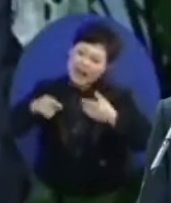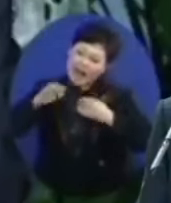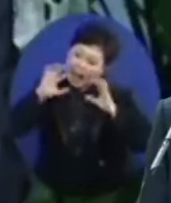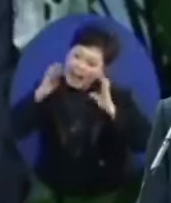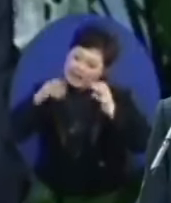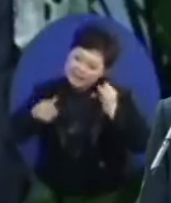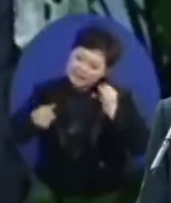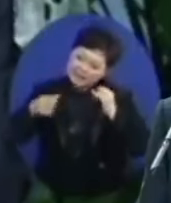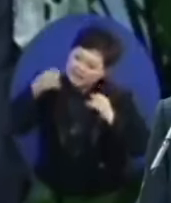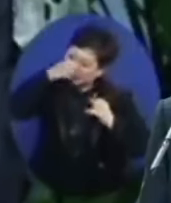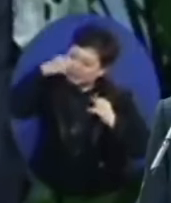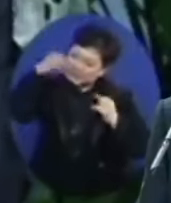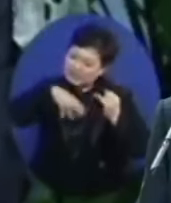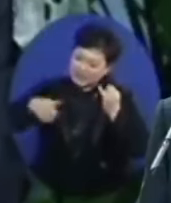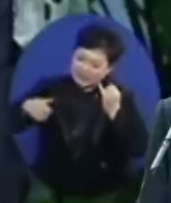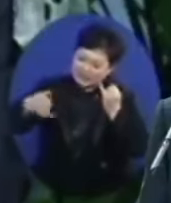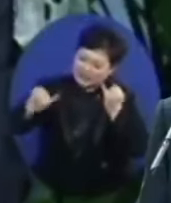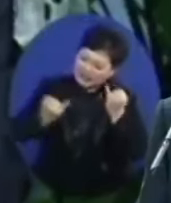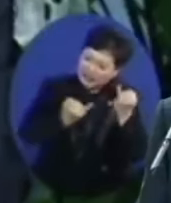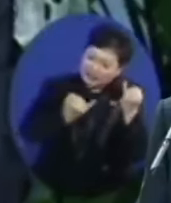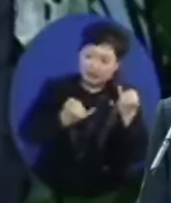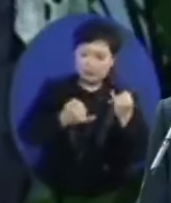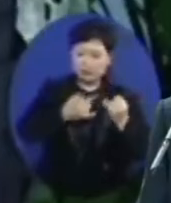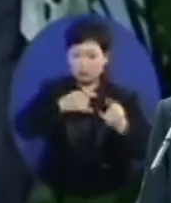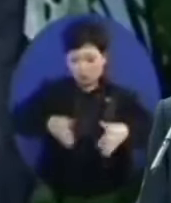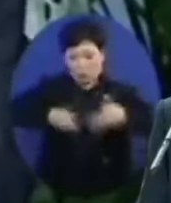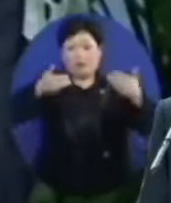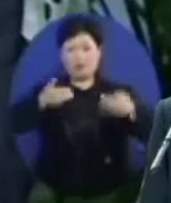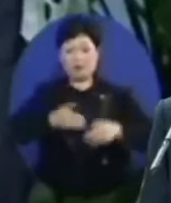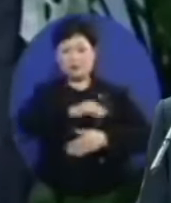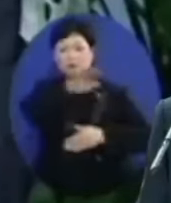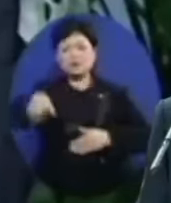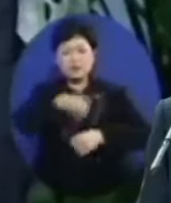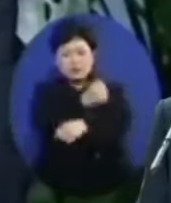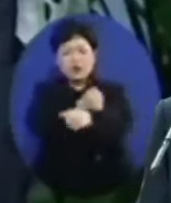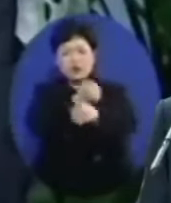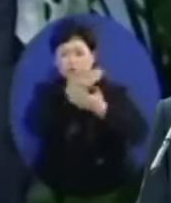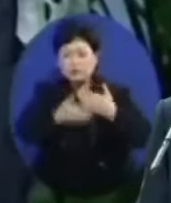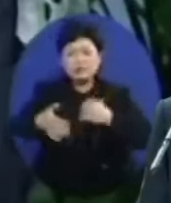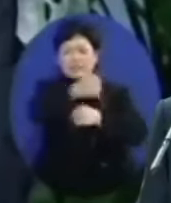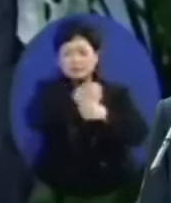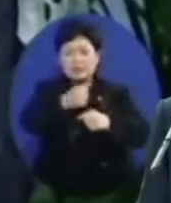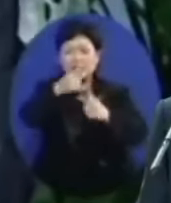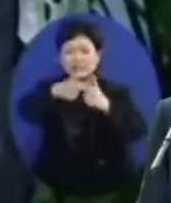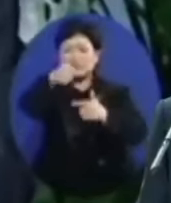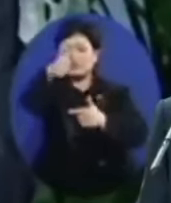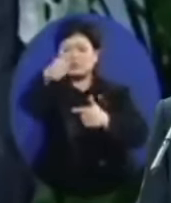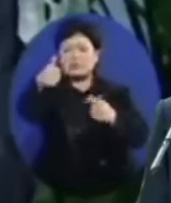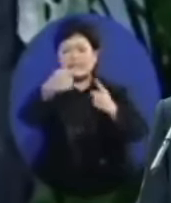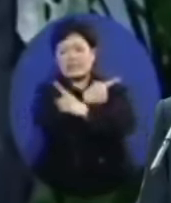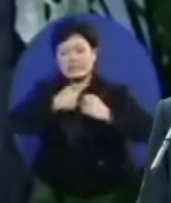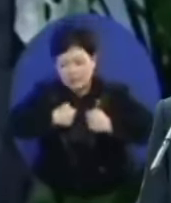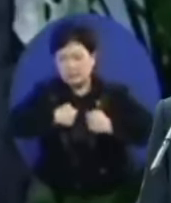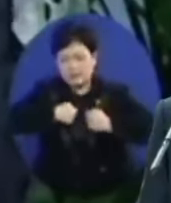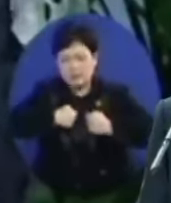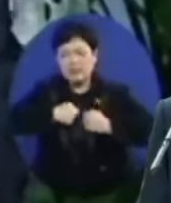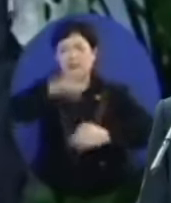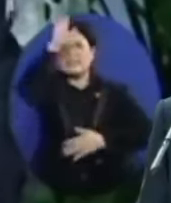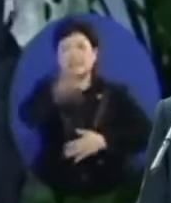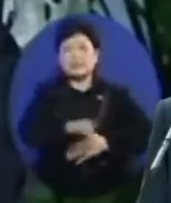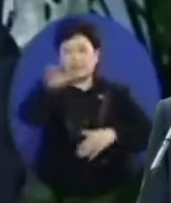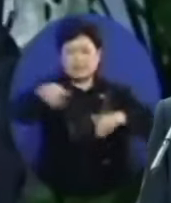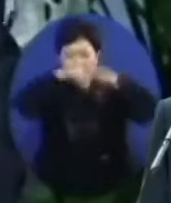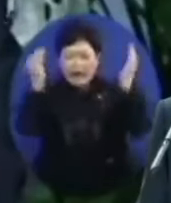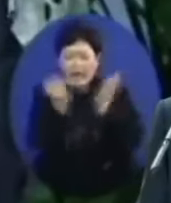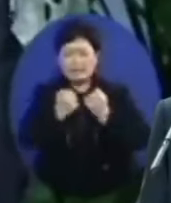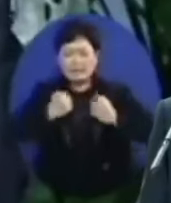쉽고 가볍게 걸어갑니다. 엄마만 땀을 흘립니다. 우리의 수고하고 무거운 짐은 예수님이 걸머졌습니다. 십자가에 다